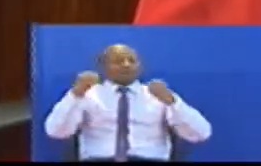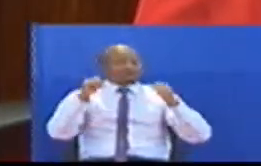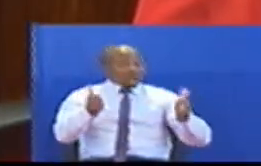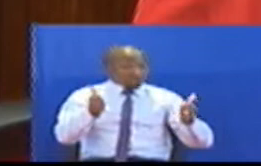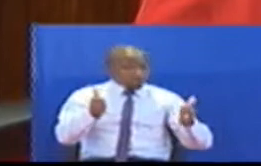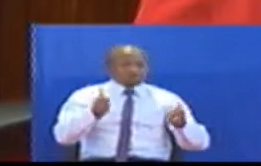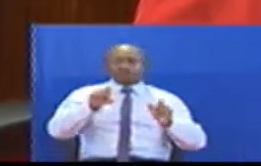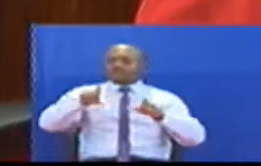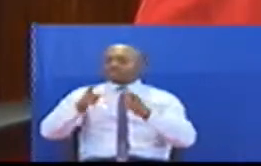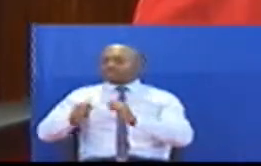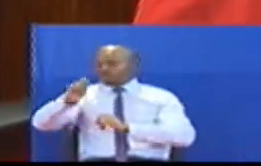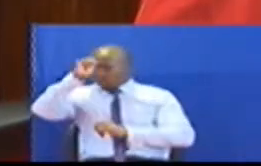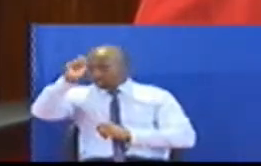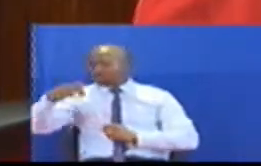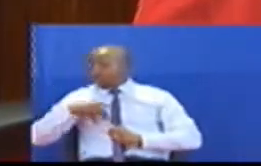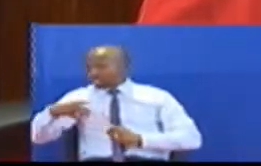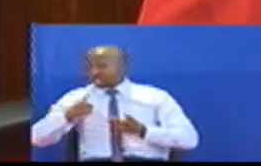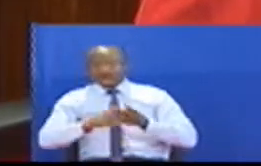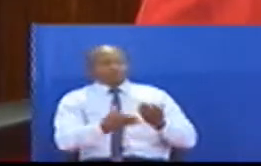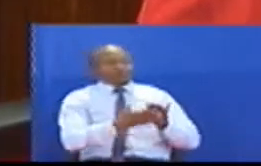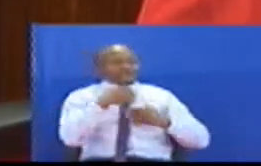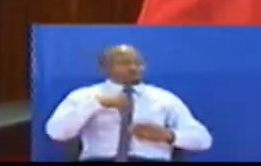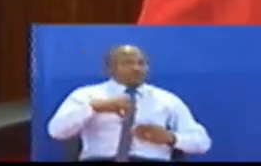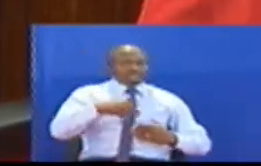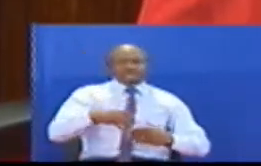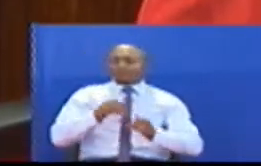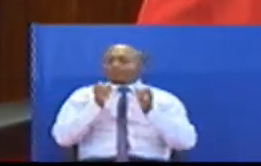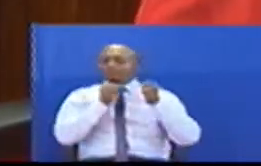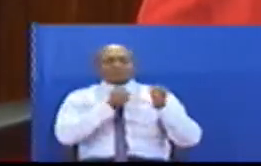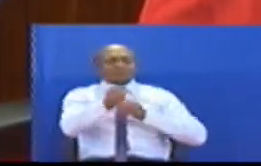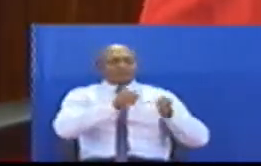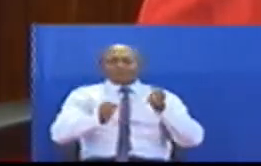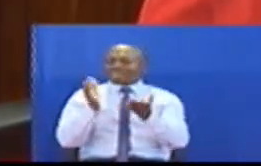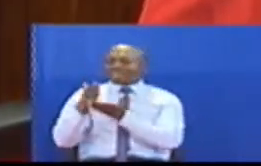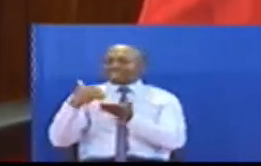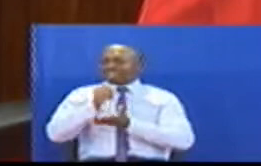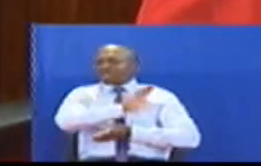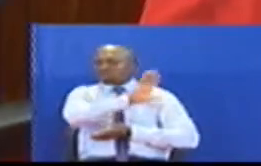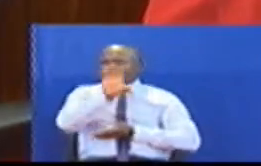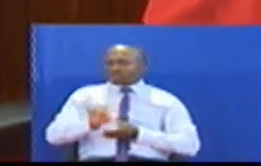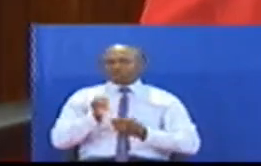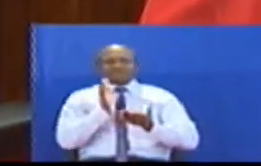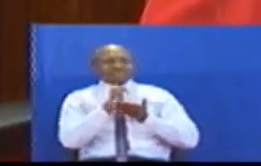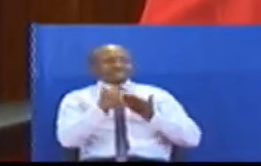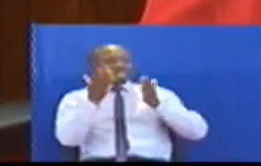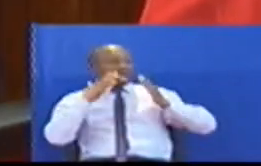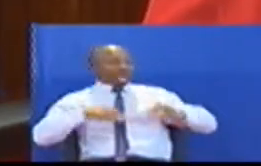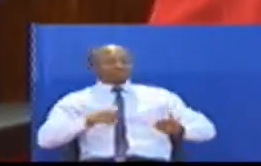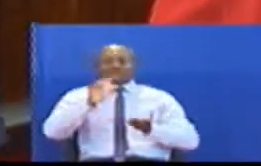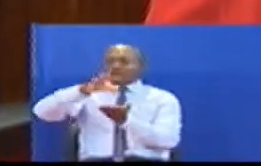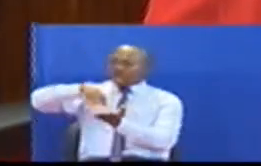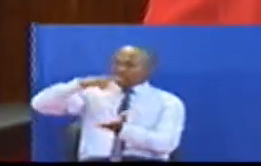manaibu mawaziri, mmepambana katika sekta zote. Sekta ya afya, sekta ya ardhi, sekta ya